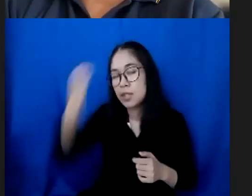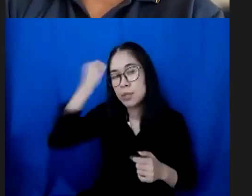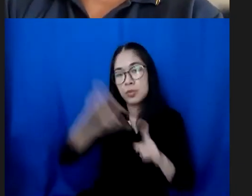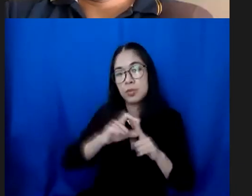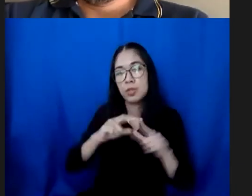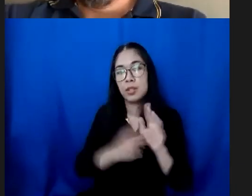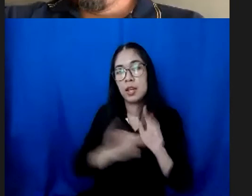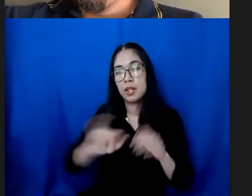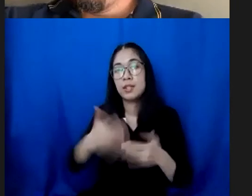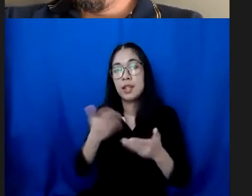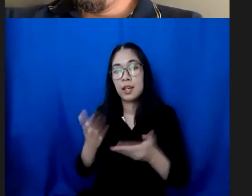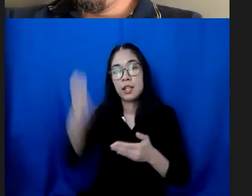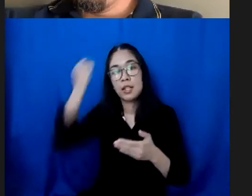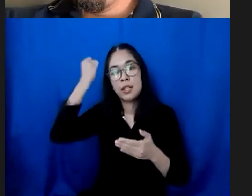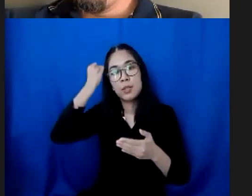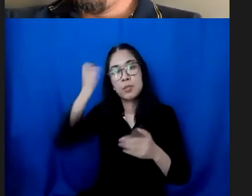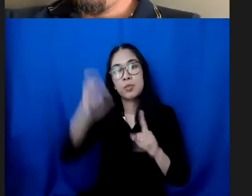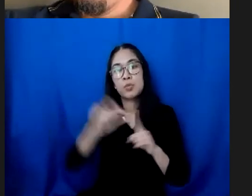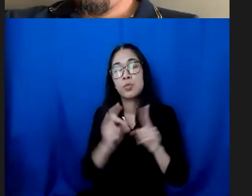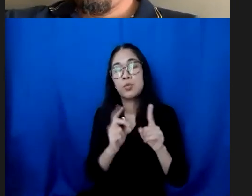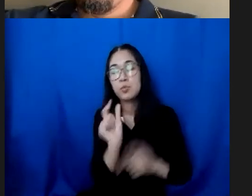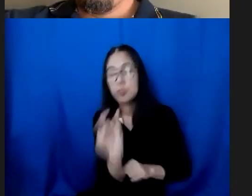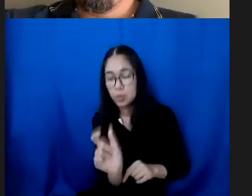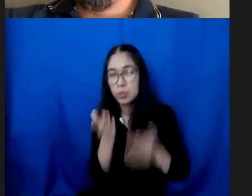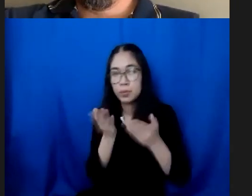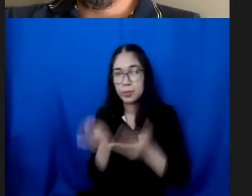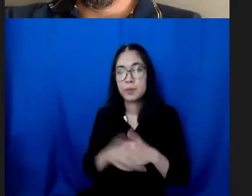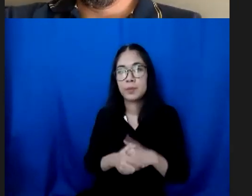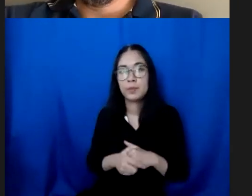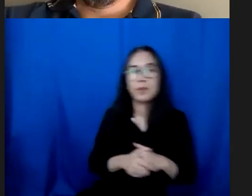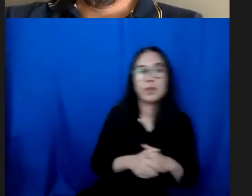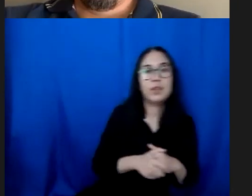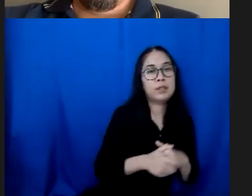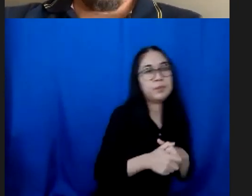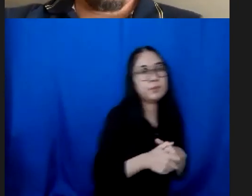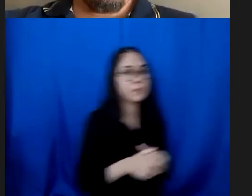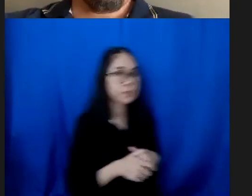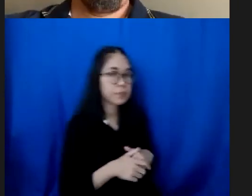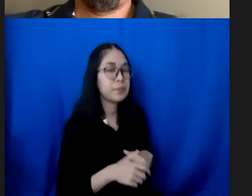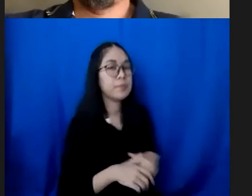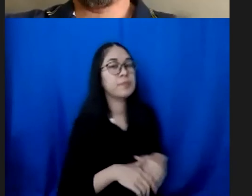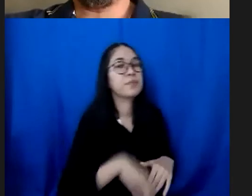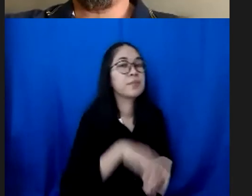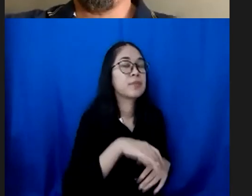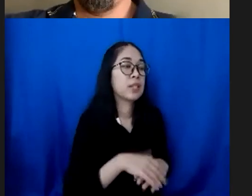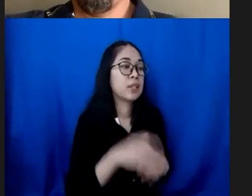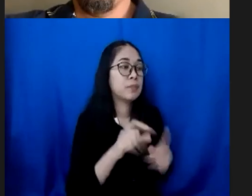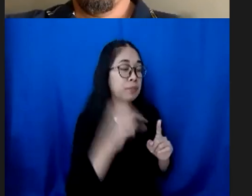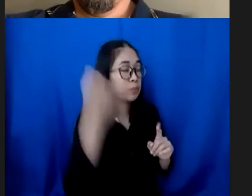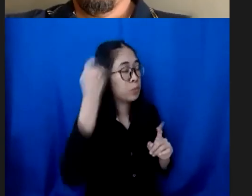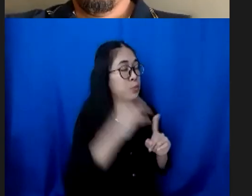silakan. Any closing remarks? Yes, thank you. Well, I guess I'd just like to say